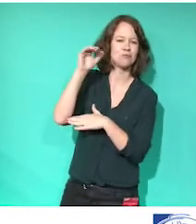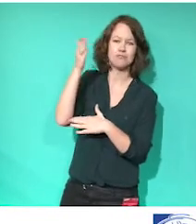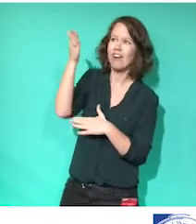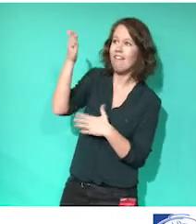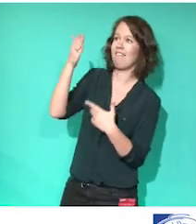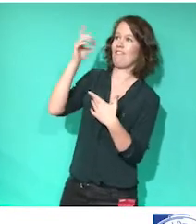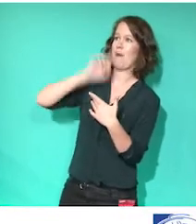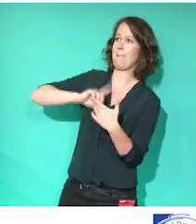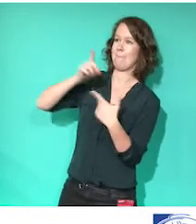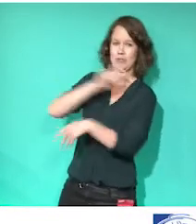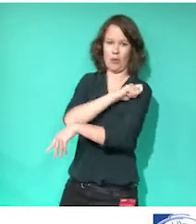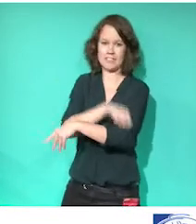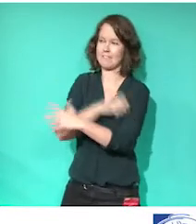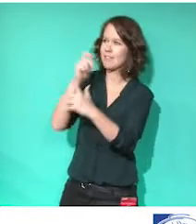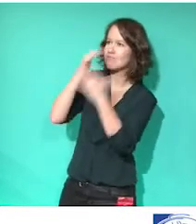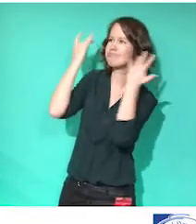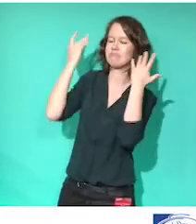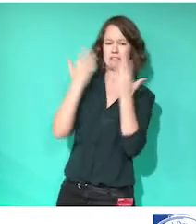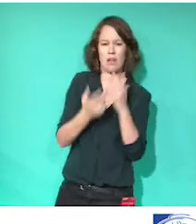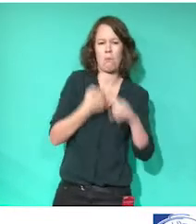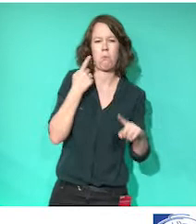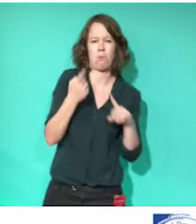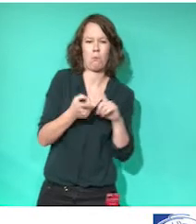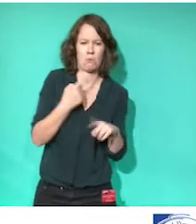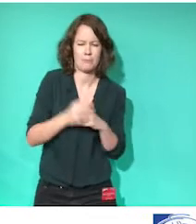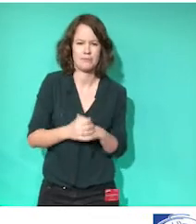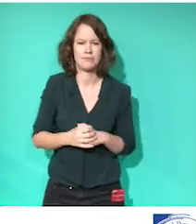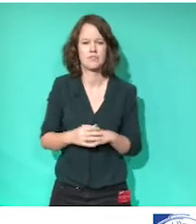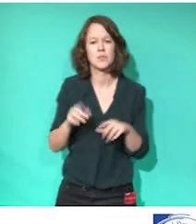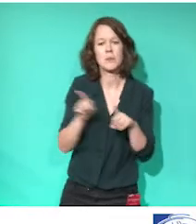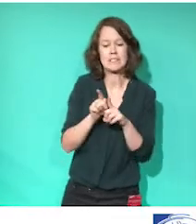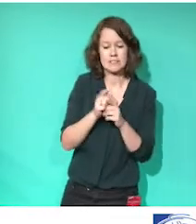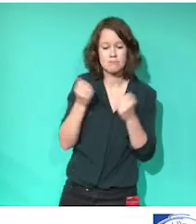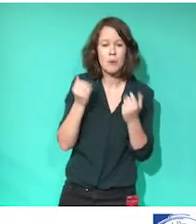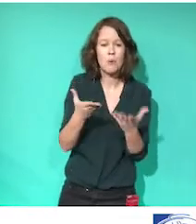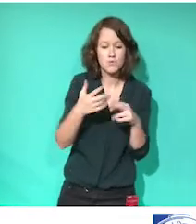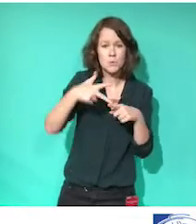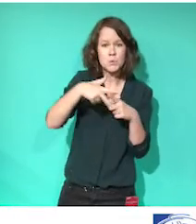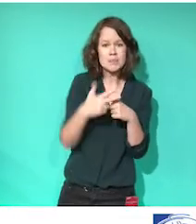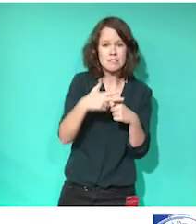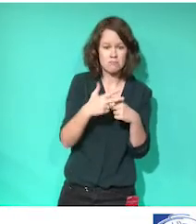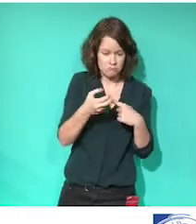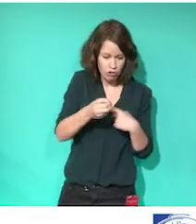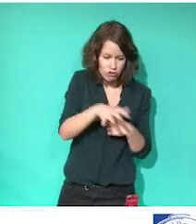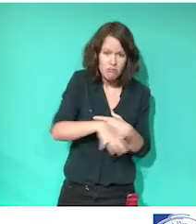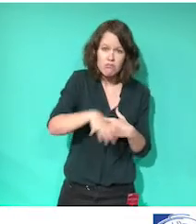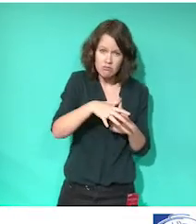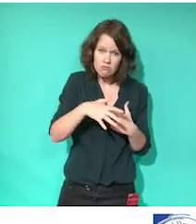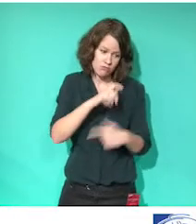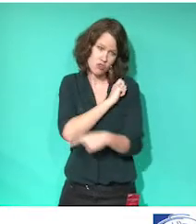la télévision, c'est compliqué, donc importance d'avoir des modèles, proposer des outils favorisant